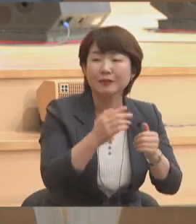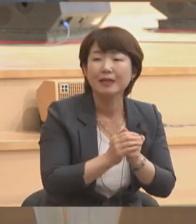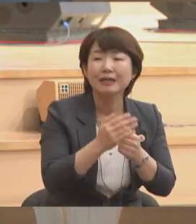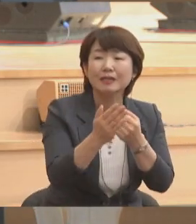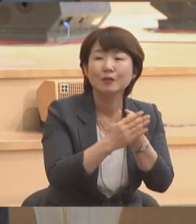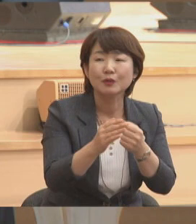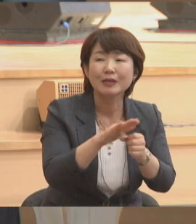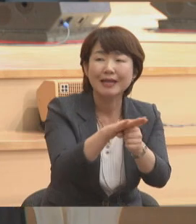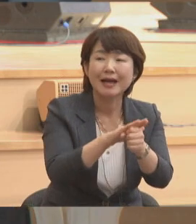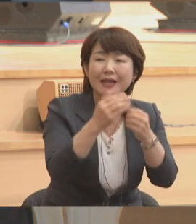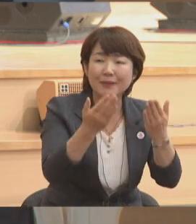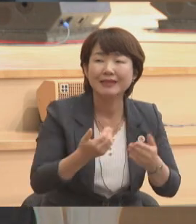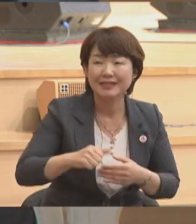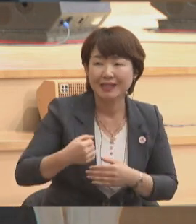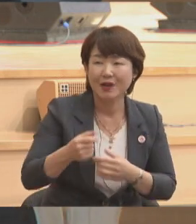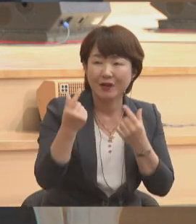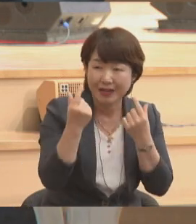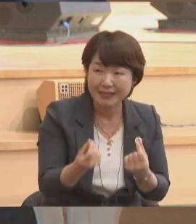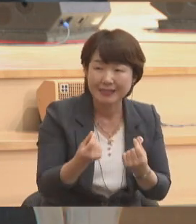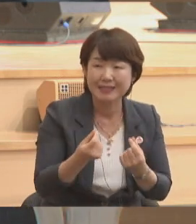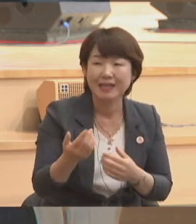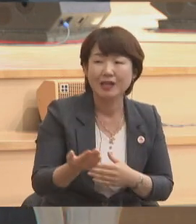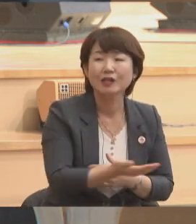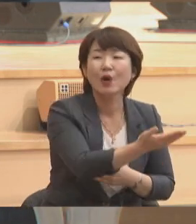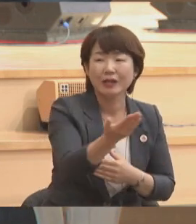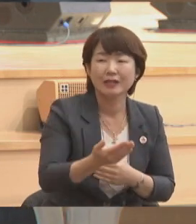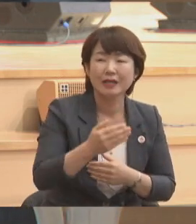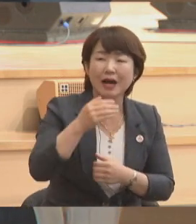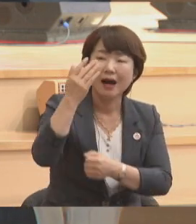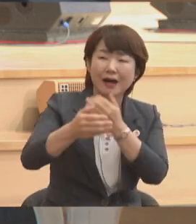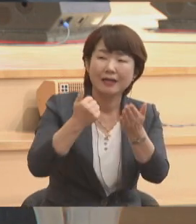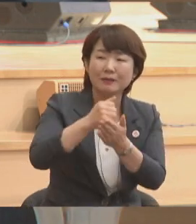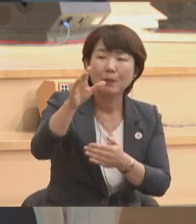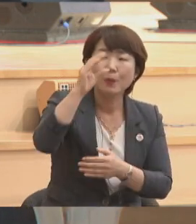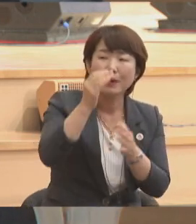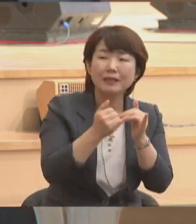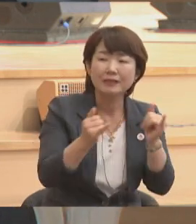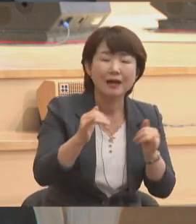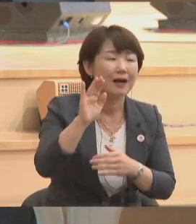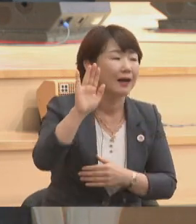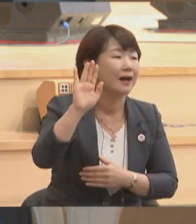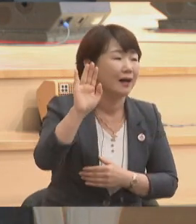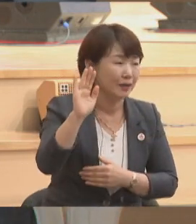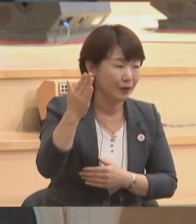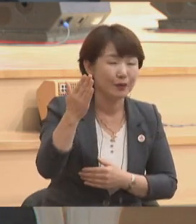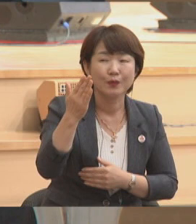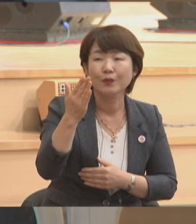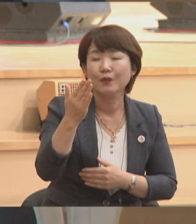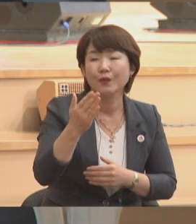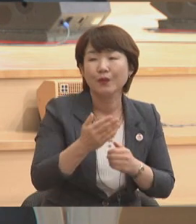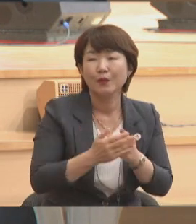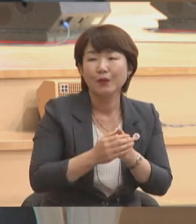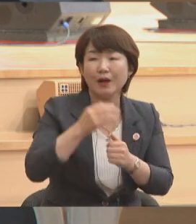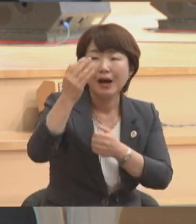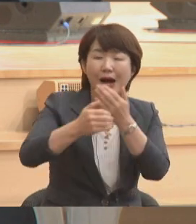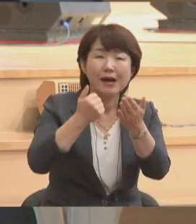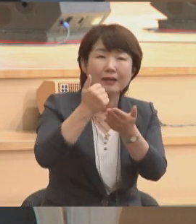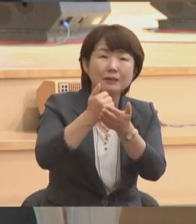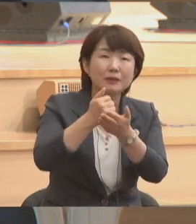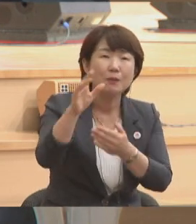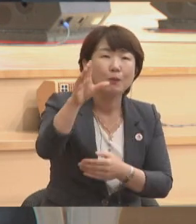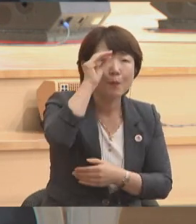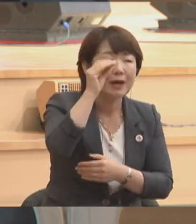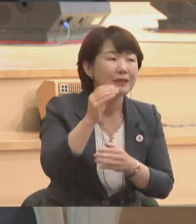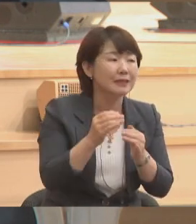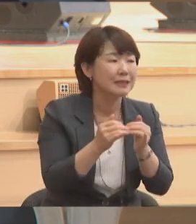시작. 그러므로 사랑을 받는 자녀같이 너희는 하나님을 본받는 자가 되고. 예, 하나님을 본받는, 다시